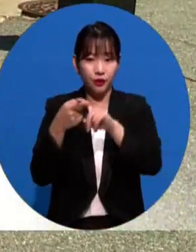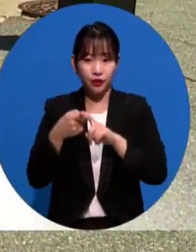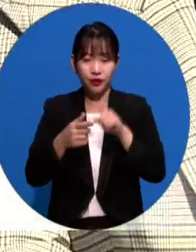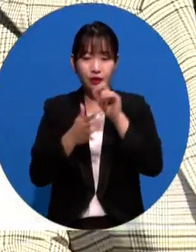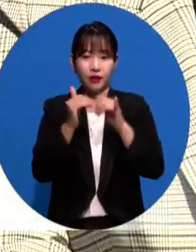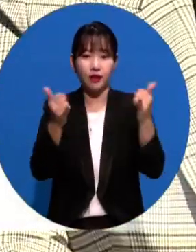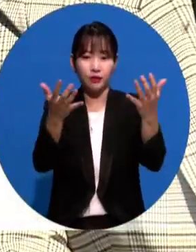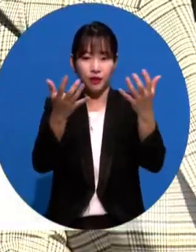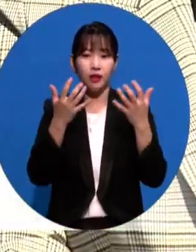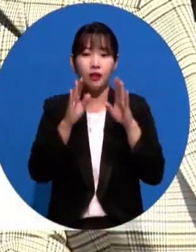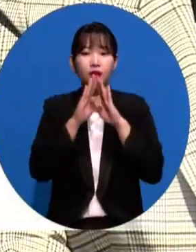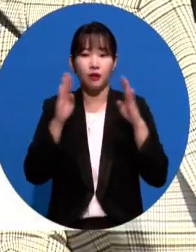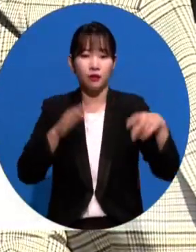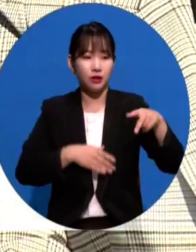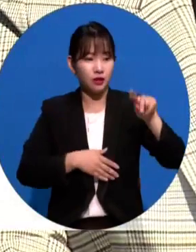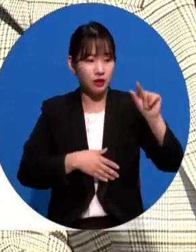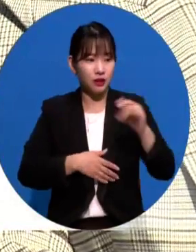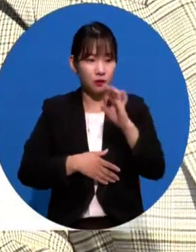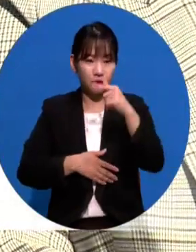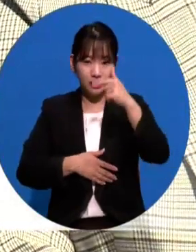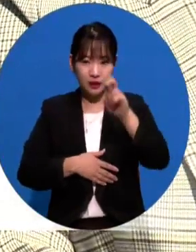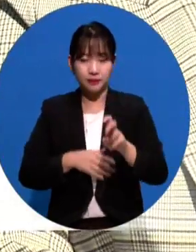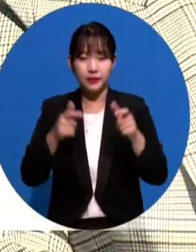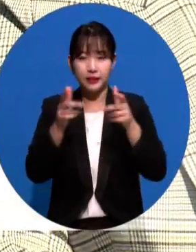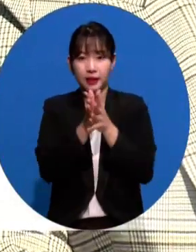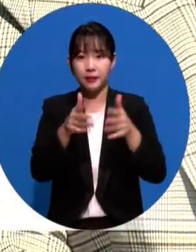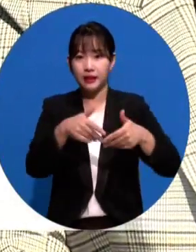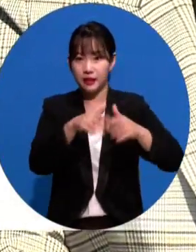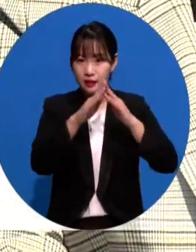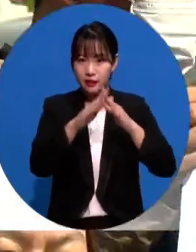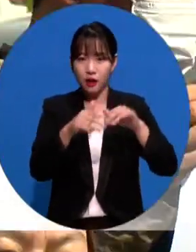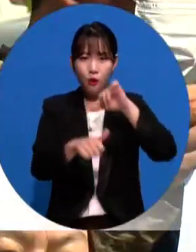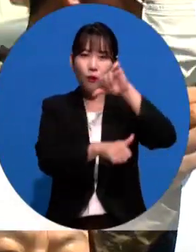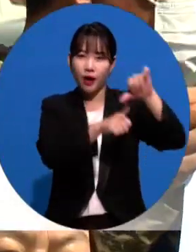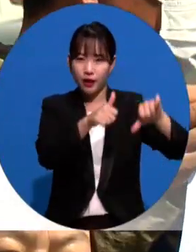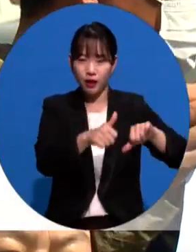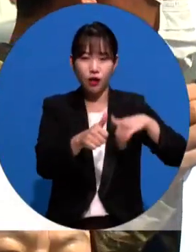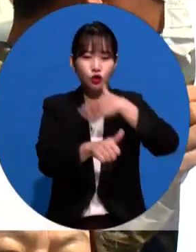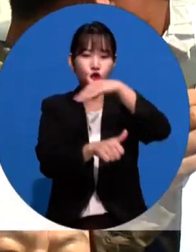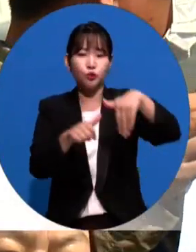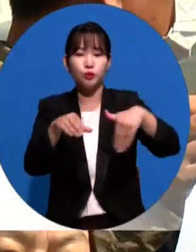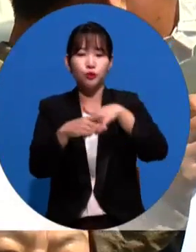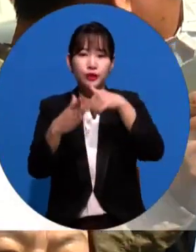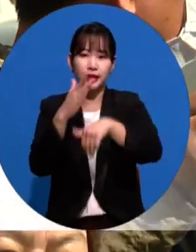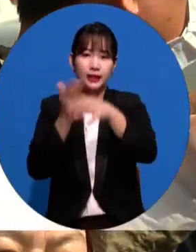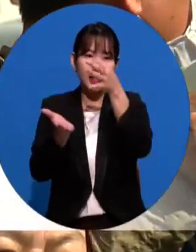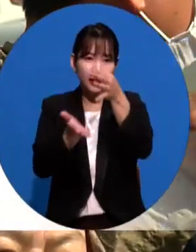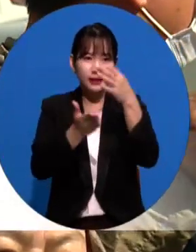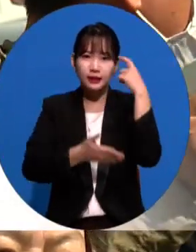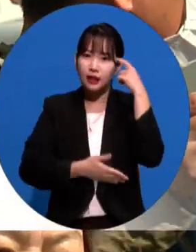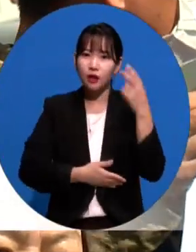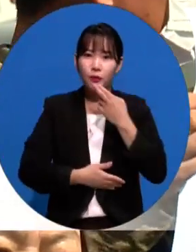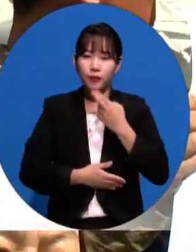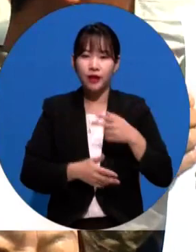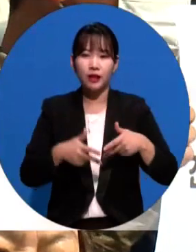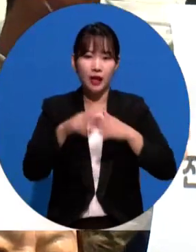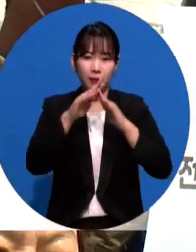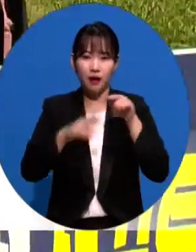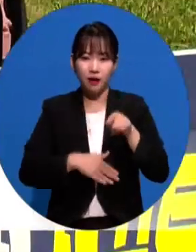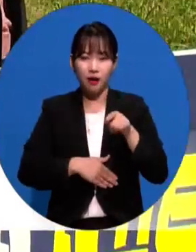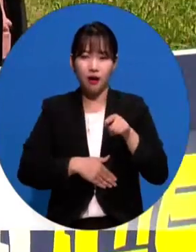기자회견을 열고 서산 온금지구 아파트 건설은 경관 환경과 주변 문화재 가치를 고려하지 않은 개발